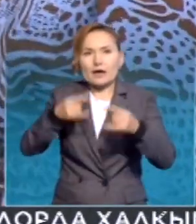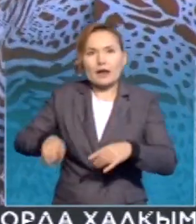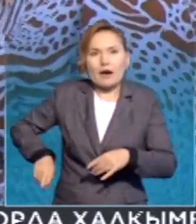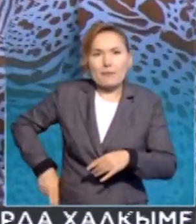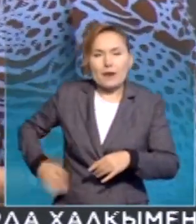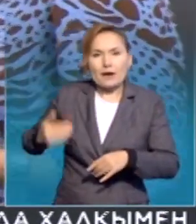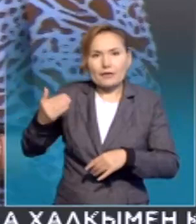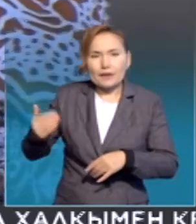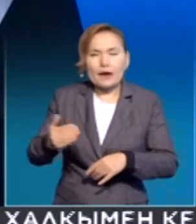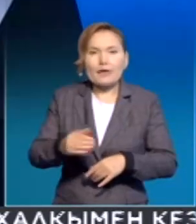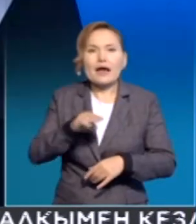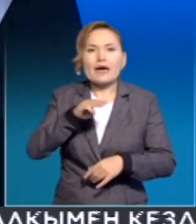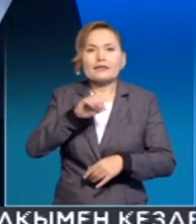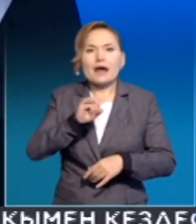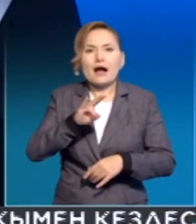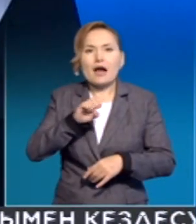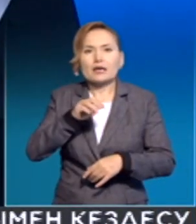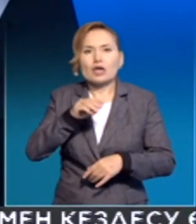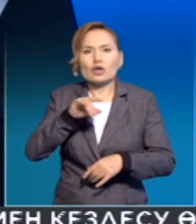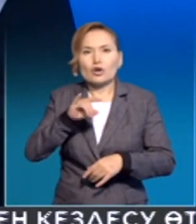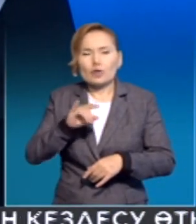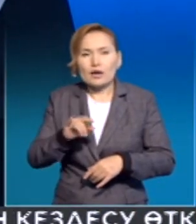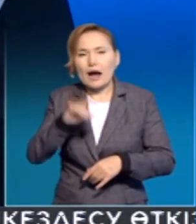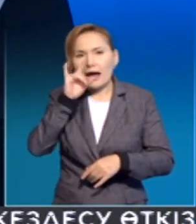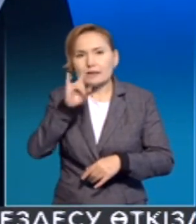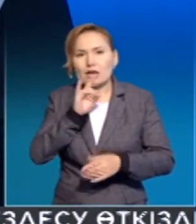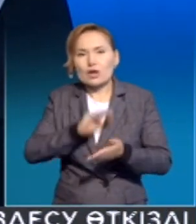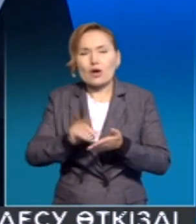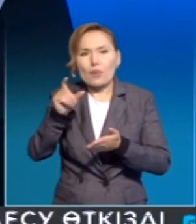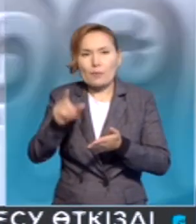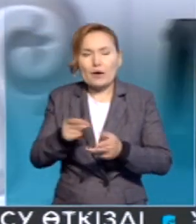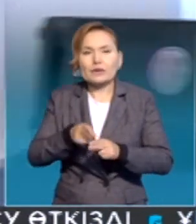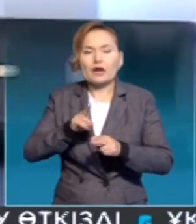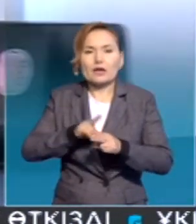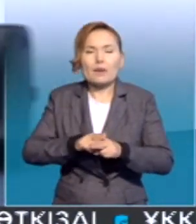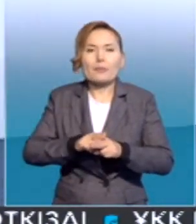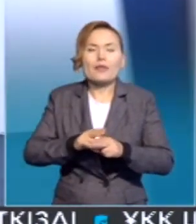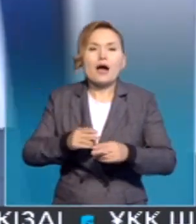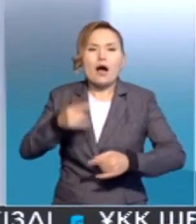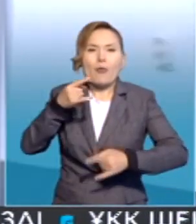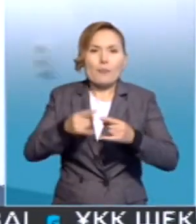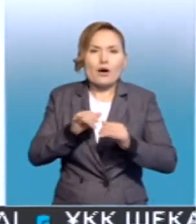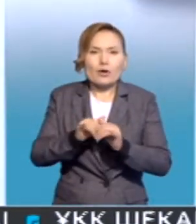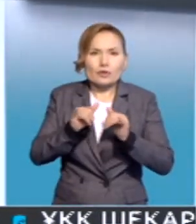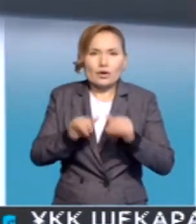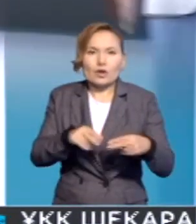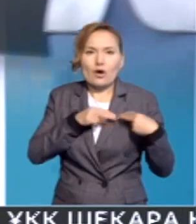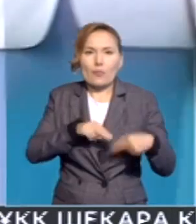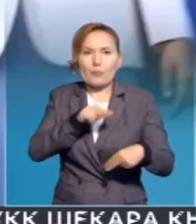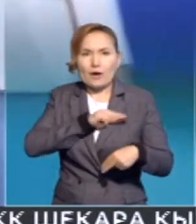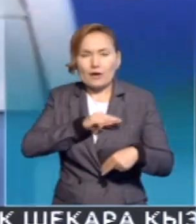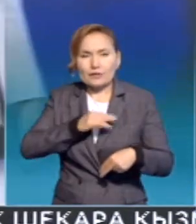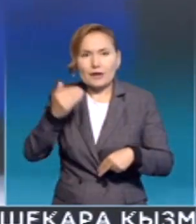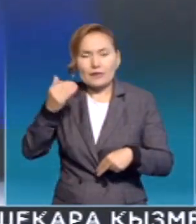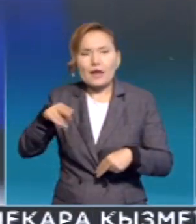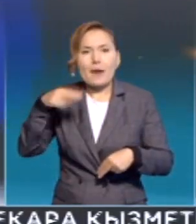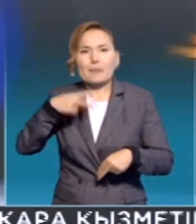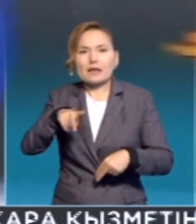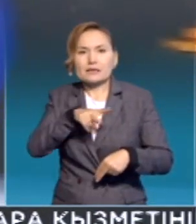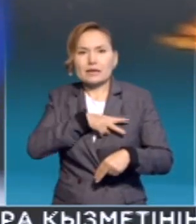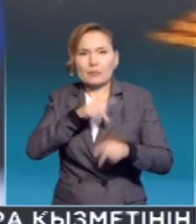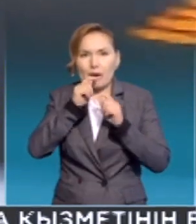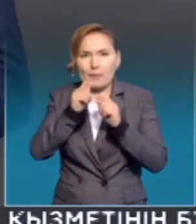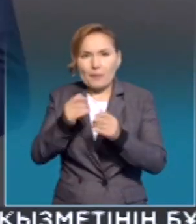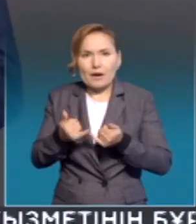белгілі журналист Еркін Таңатқанұлы Қазақстан журналистикасының және бұқаралық ақпарат құралдарының дамуына қосқан үлесі үшін президент сыйлығымен